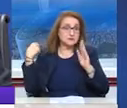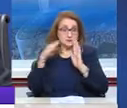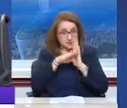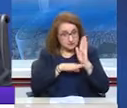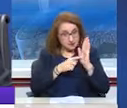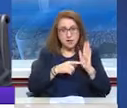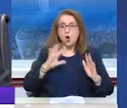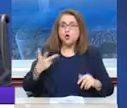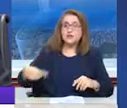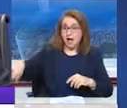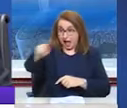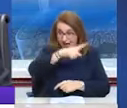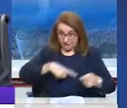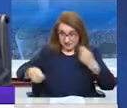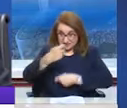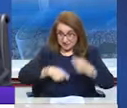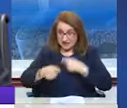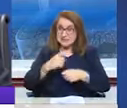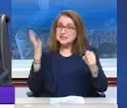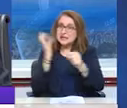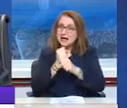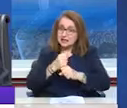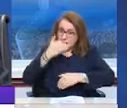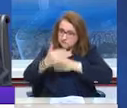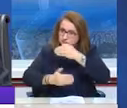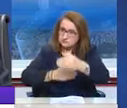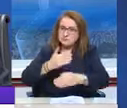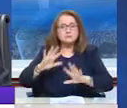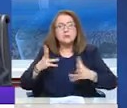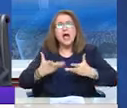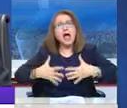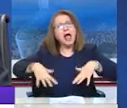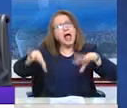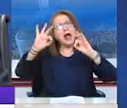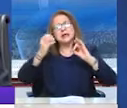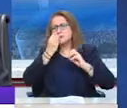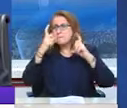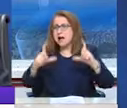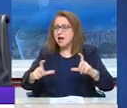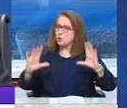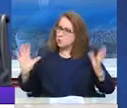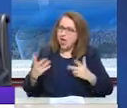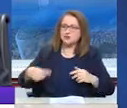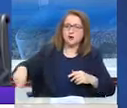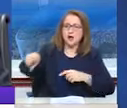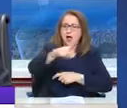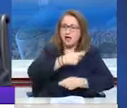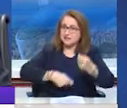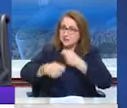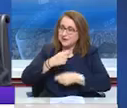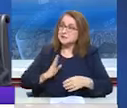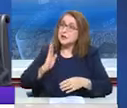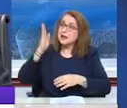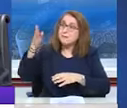επόμενες εβδομάδες, το πιθανότερο το αργότερο στις αρχές Μαΐου, η δυνατότητα των επιχειρήσεων αυτών να λάβουν από τις